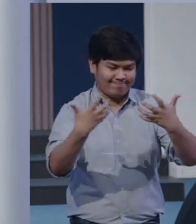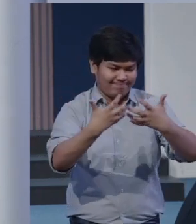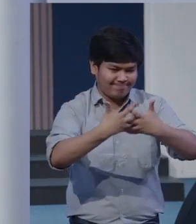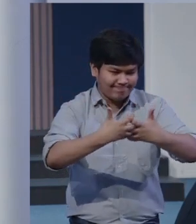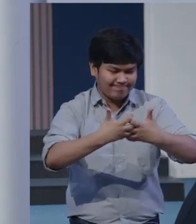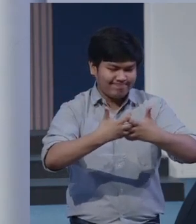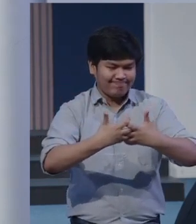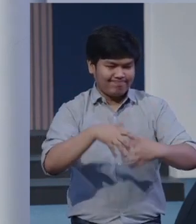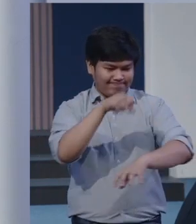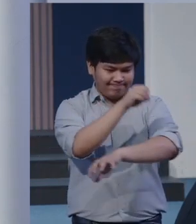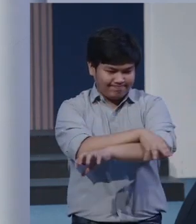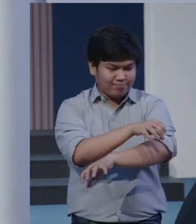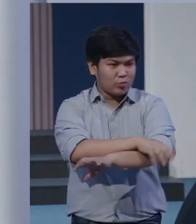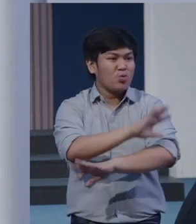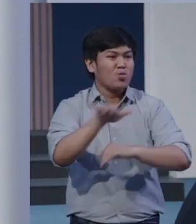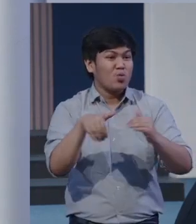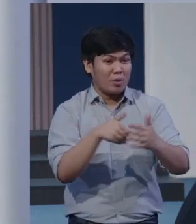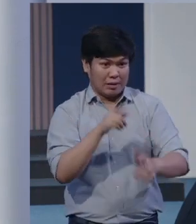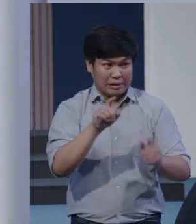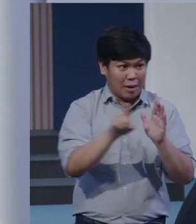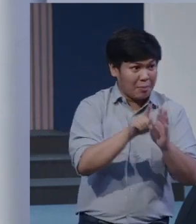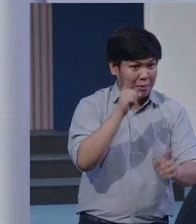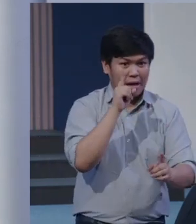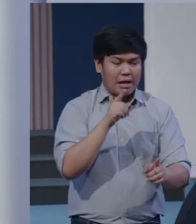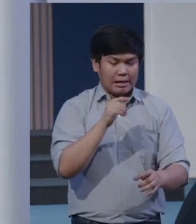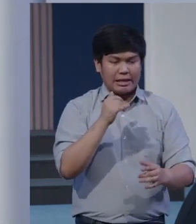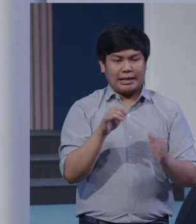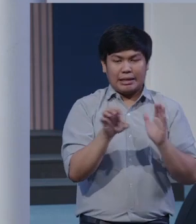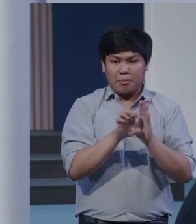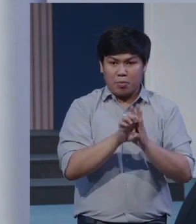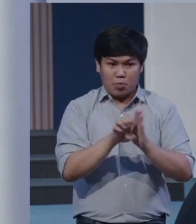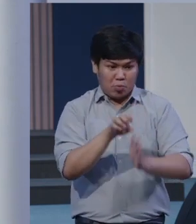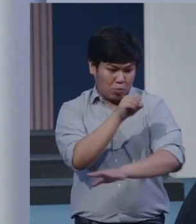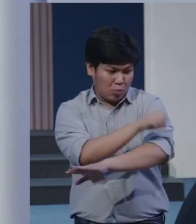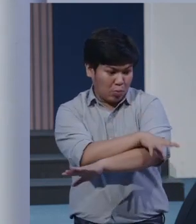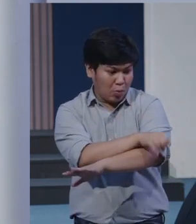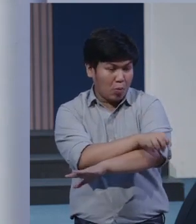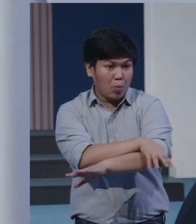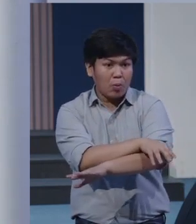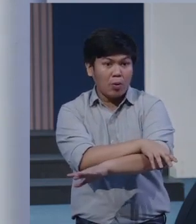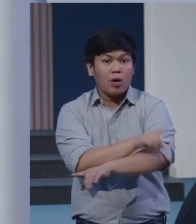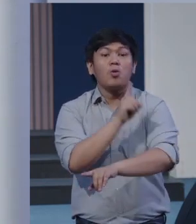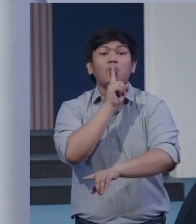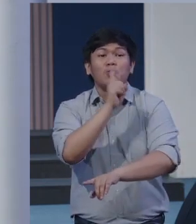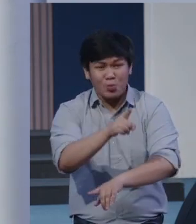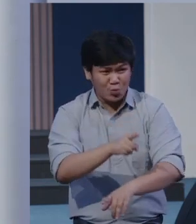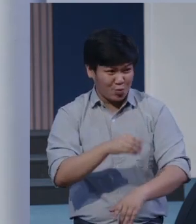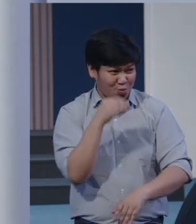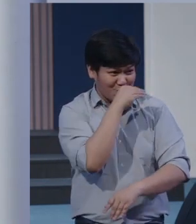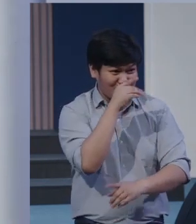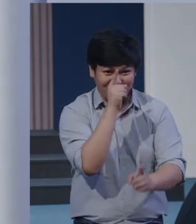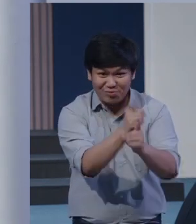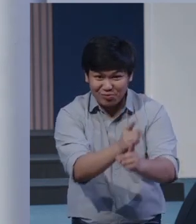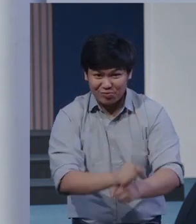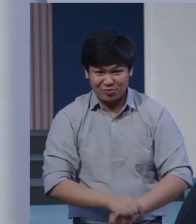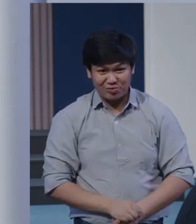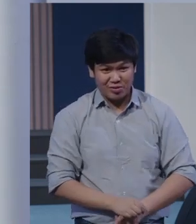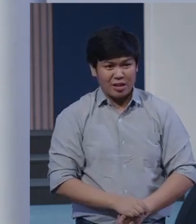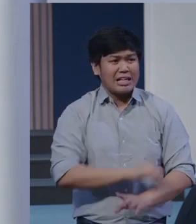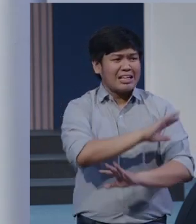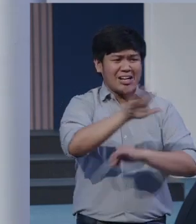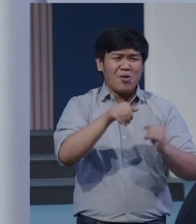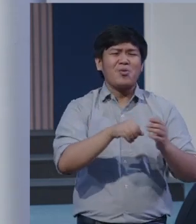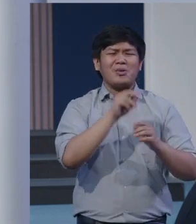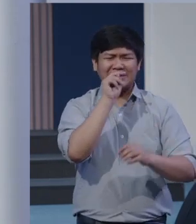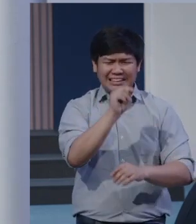kailangan patayin ang pita ng laman sabi sa verse 5 kailangan hubarin ang kasamaan ng laman sabi sa